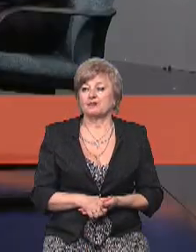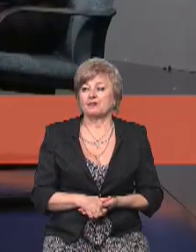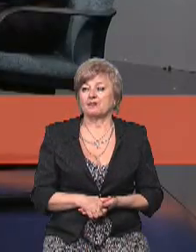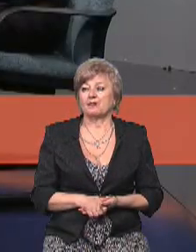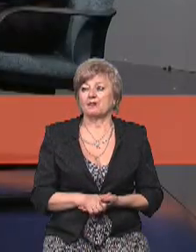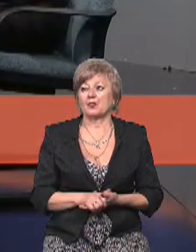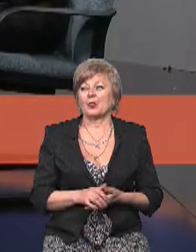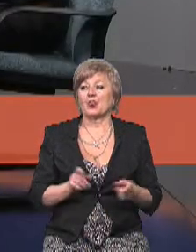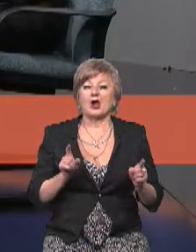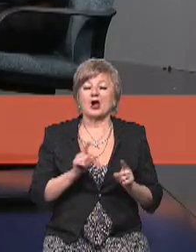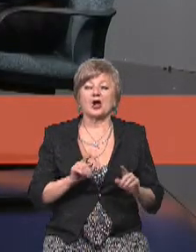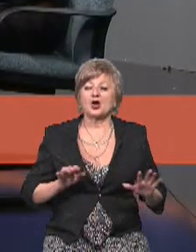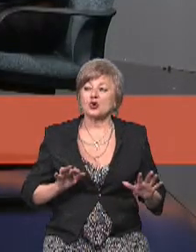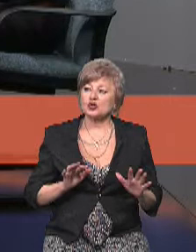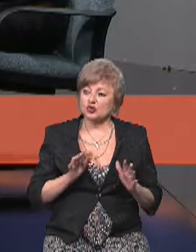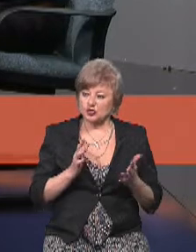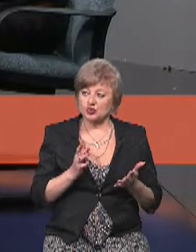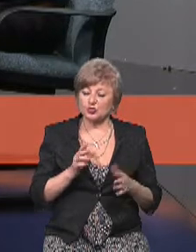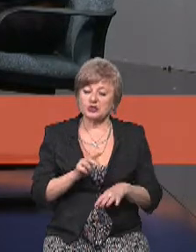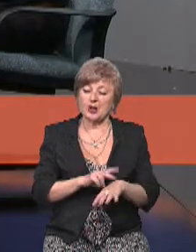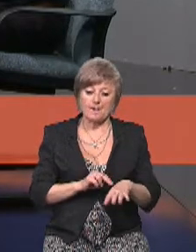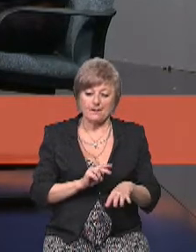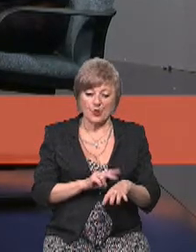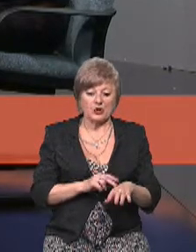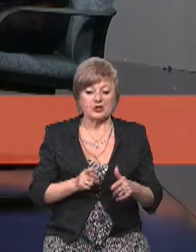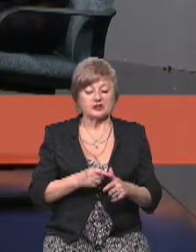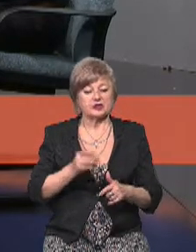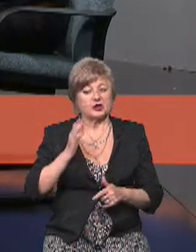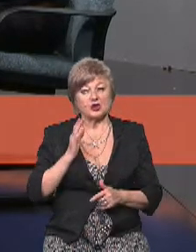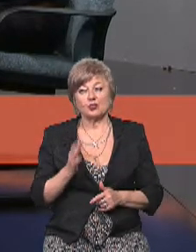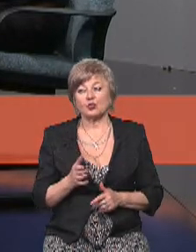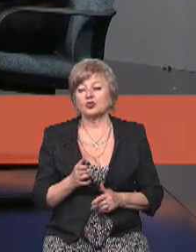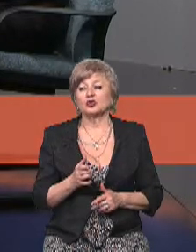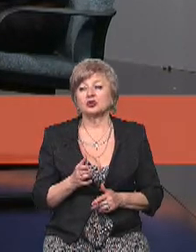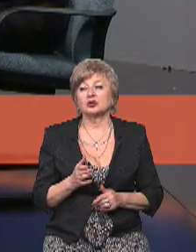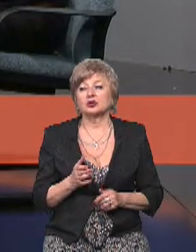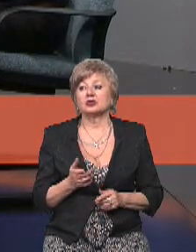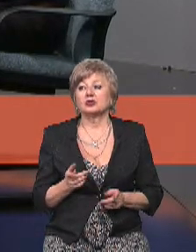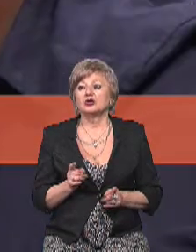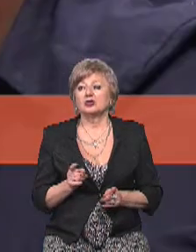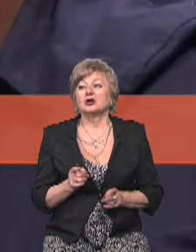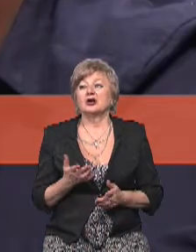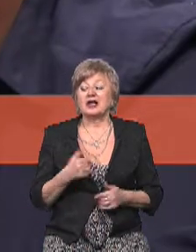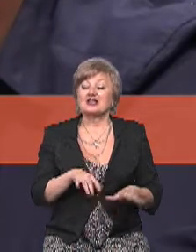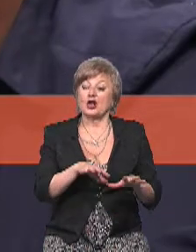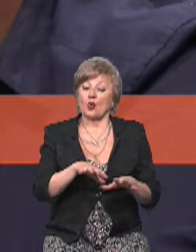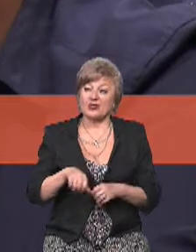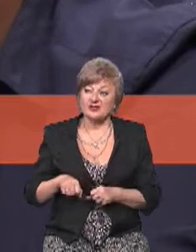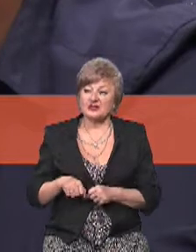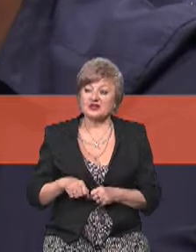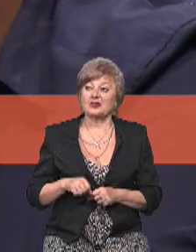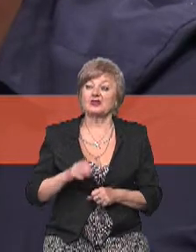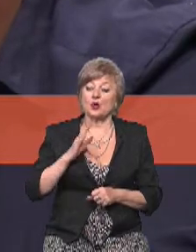Пане Борисе, а хто саме цим буде займатися? Митниця, патрульна поліція, чи це буде якась спільна комісія, комітет? Якщо конфіскація, і ми